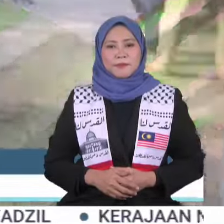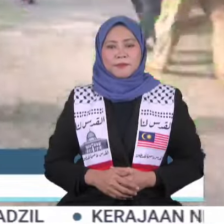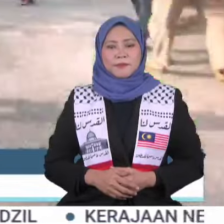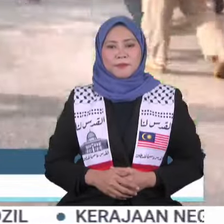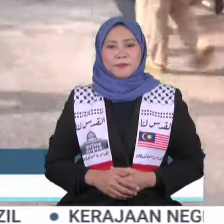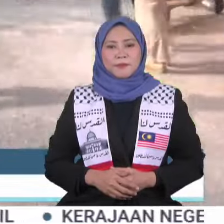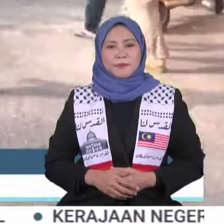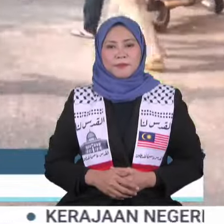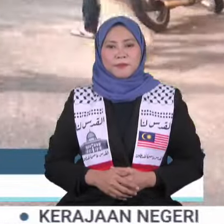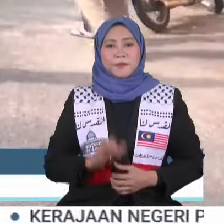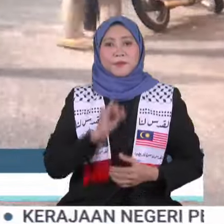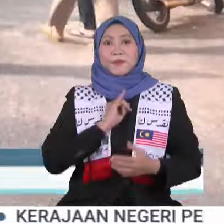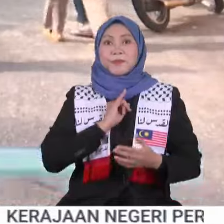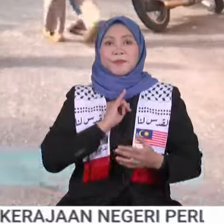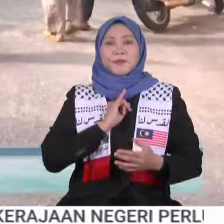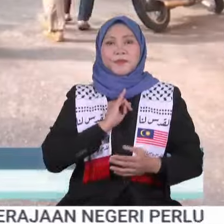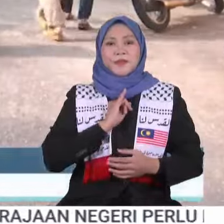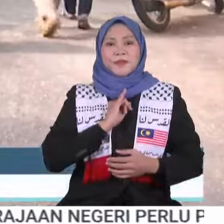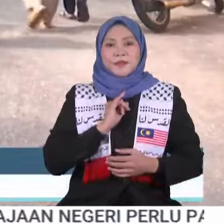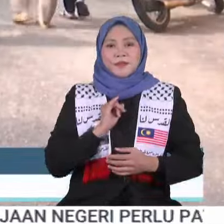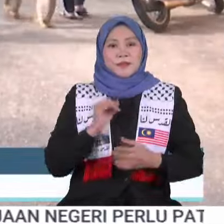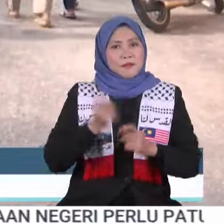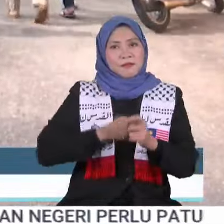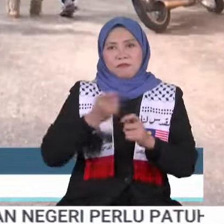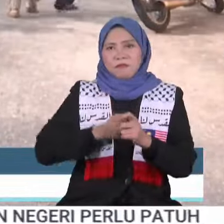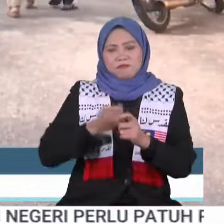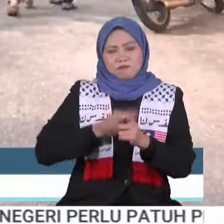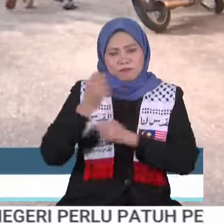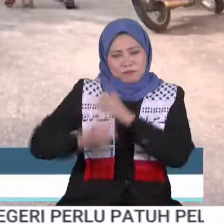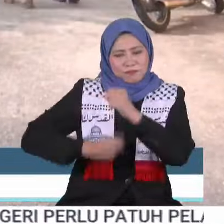Lumpur sebagai tradisi setiap